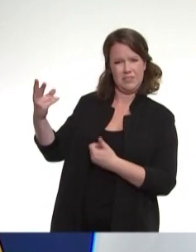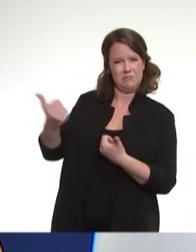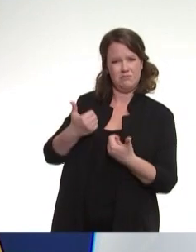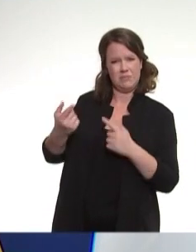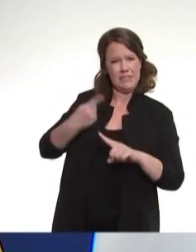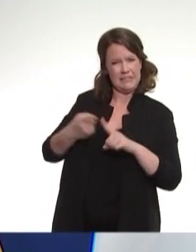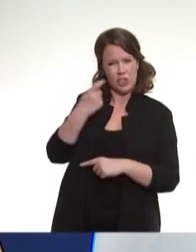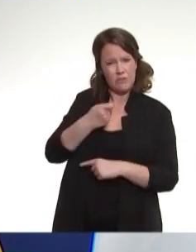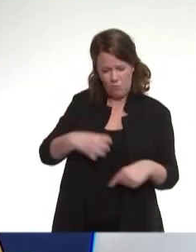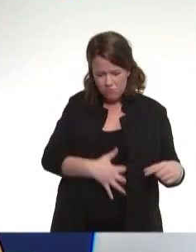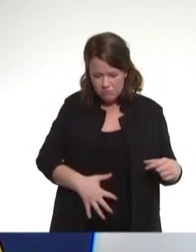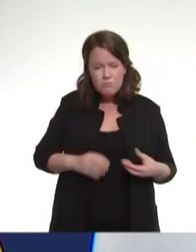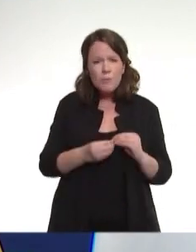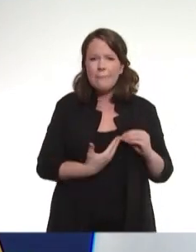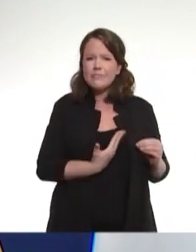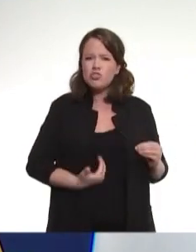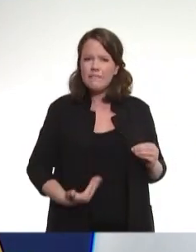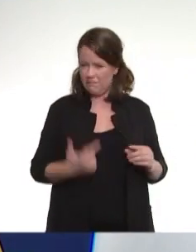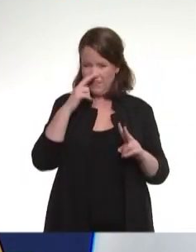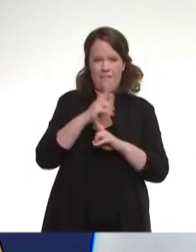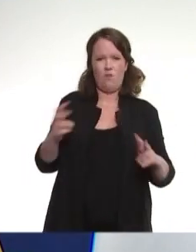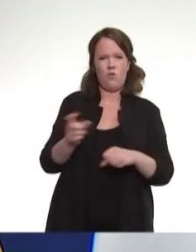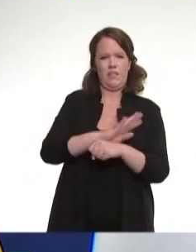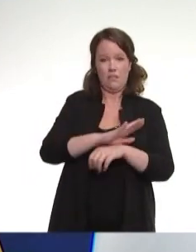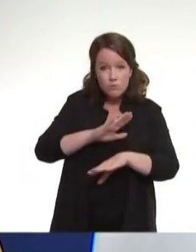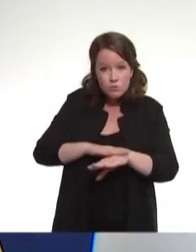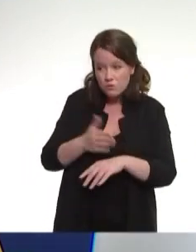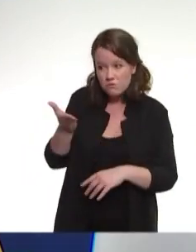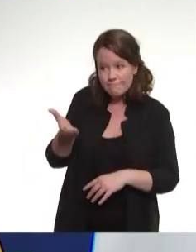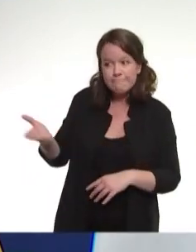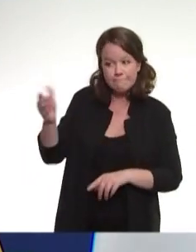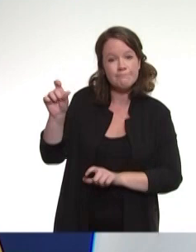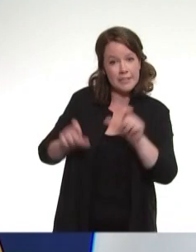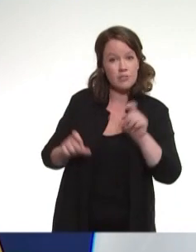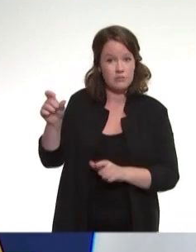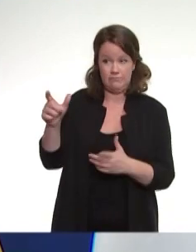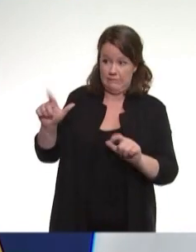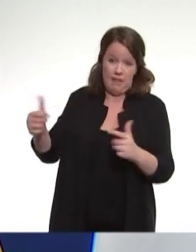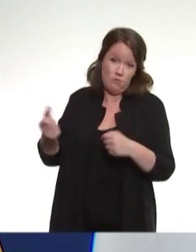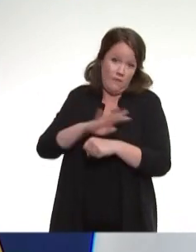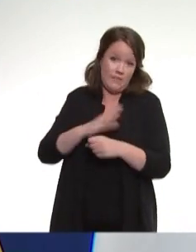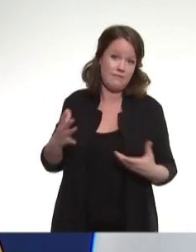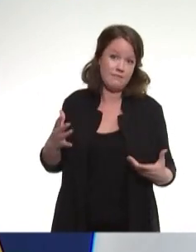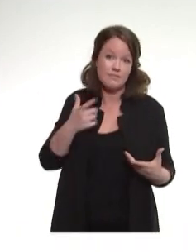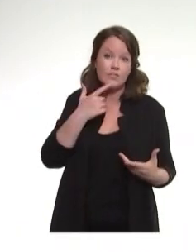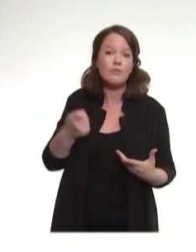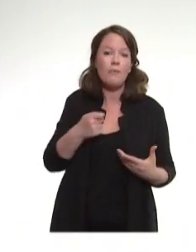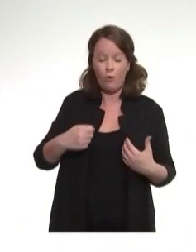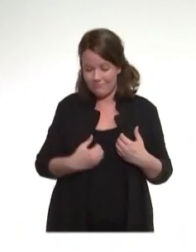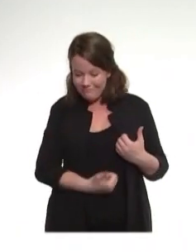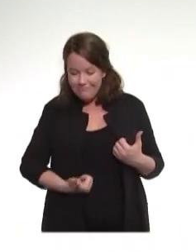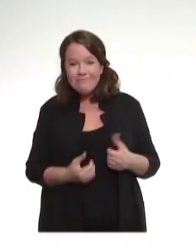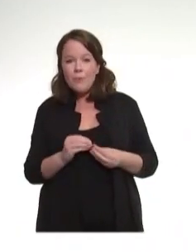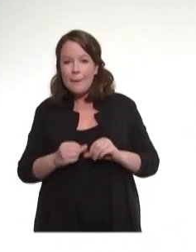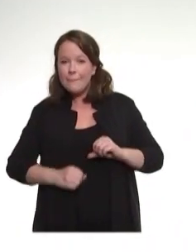ne sont par définition pas utilisé par des malades qui aurait dû être opéré ou du cerveau ou de l'abdomen c'est ça la